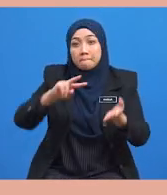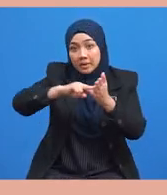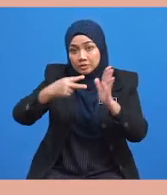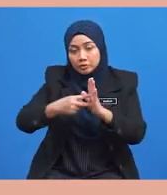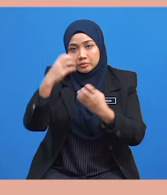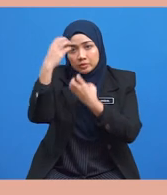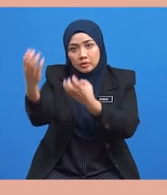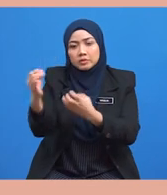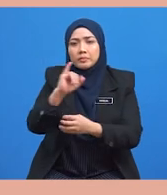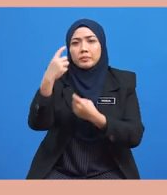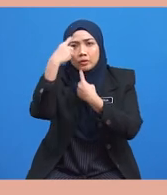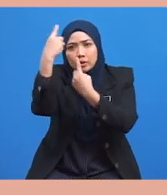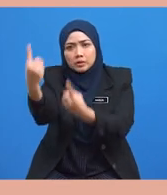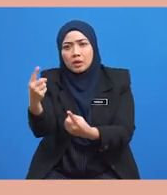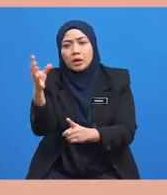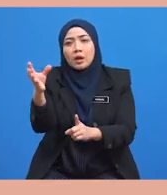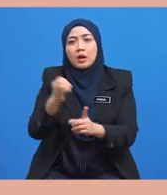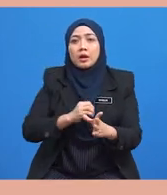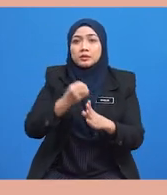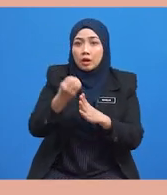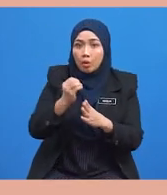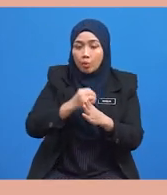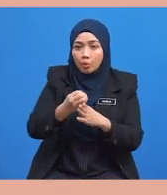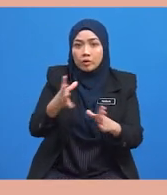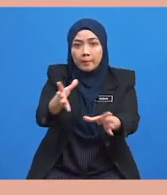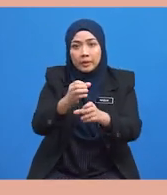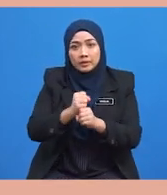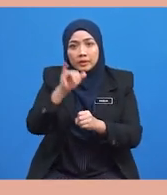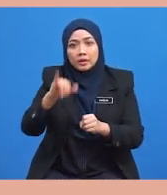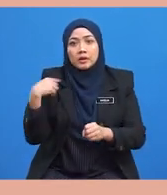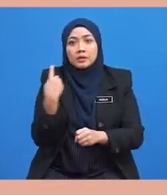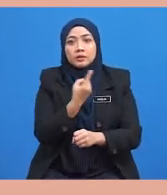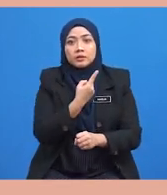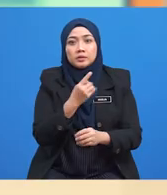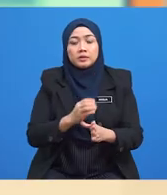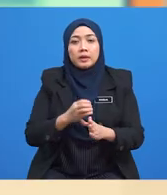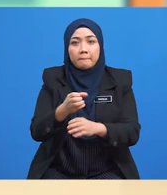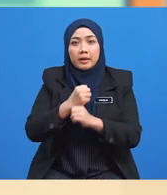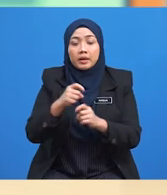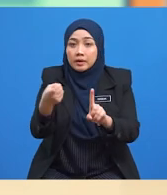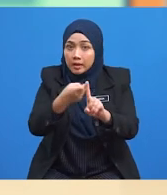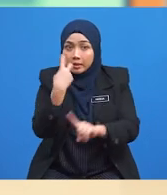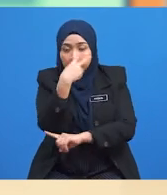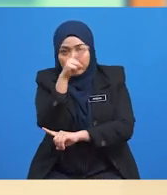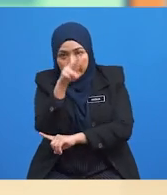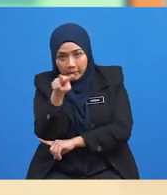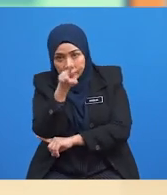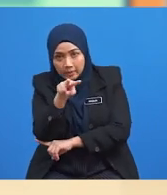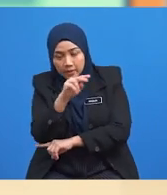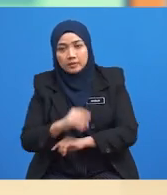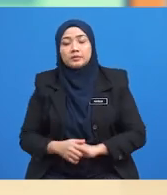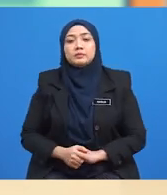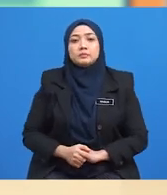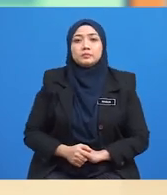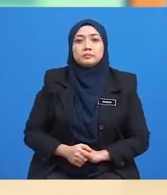data atau dapatan yang diperolehi daripada sesuatu pemerhatian. Faham murid-murid?